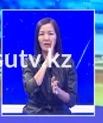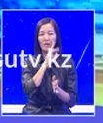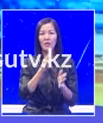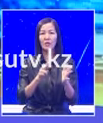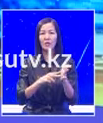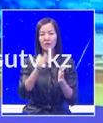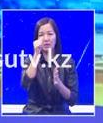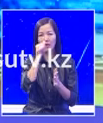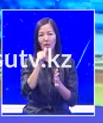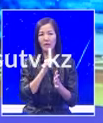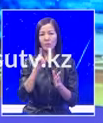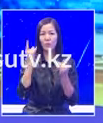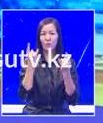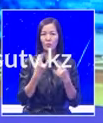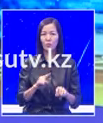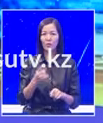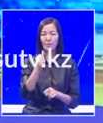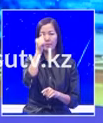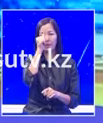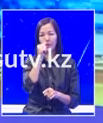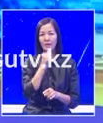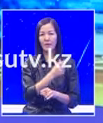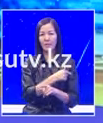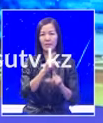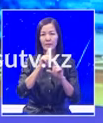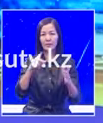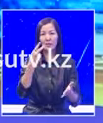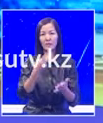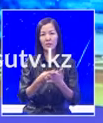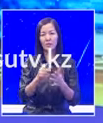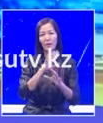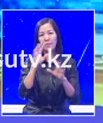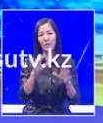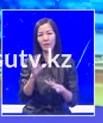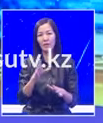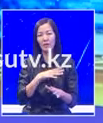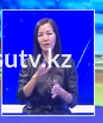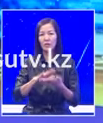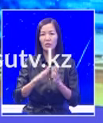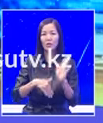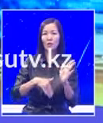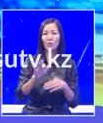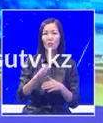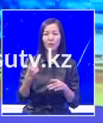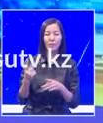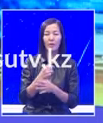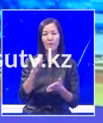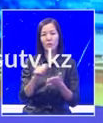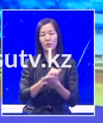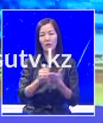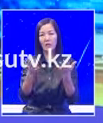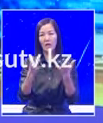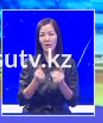айлық болып туылған шақалақтар бір ай бойы перзентханада жатқан еді. Сәбилердің жағдайы жақсарып, бүгін алғашқы құжаттары туу